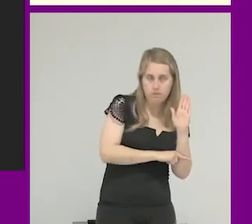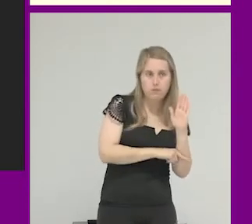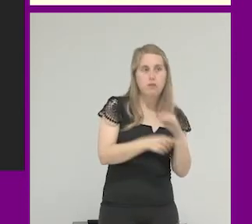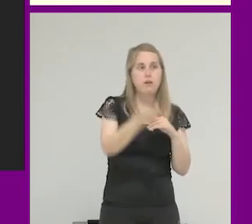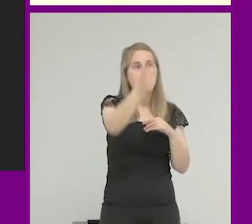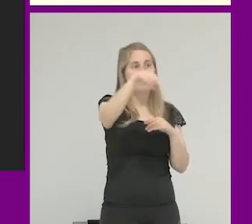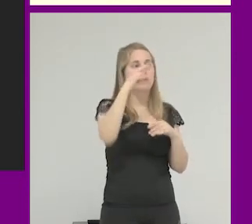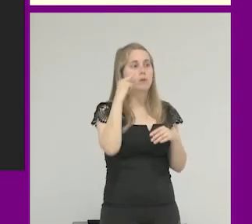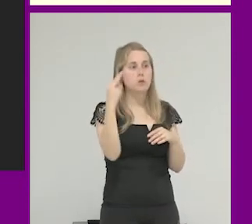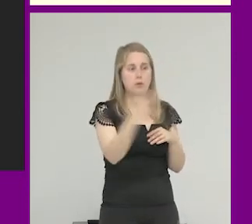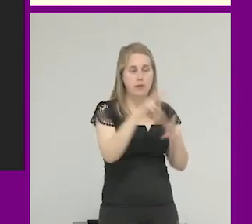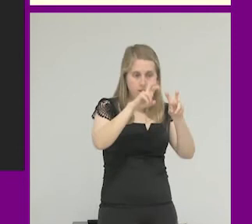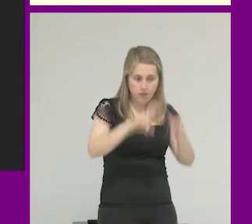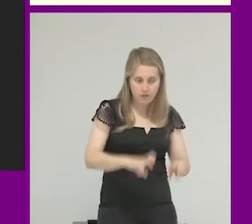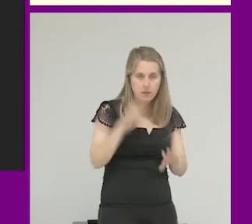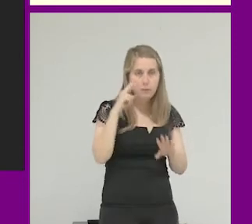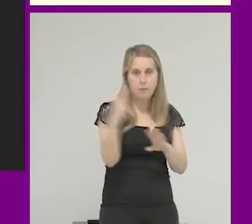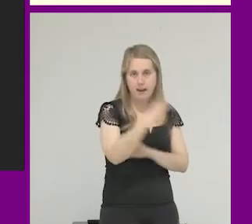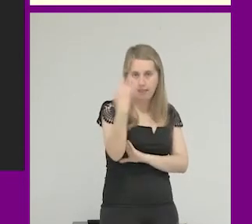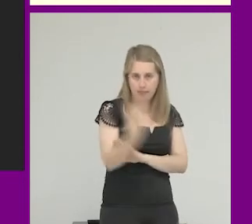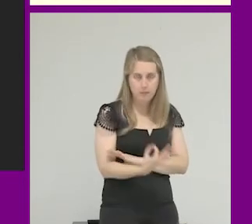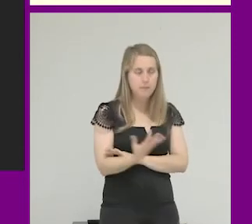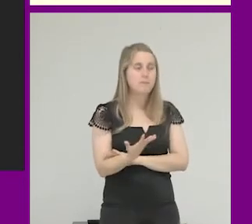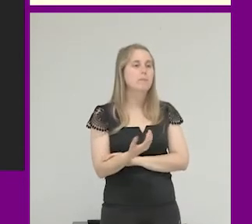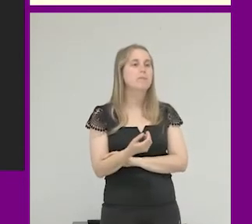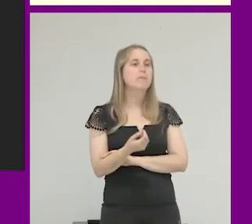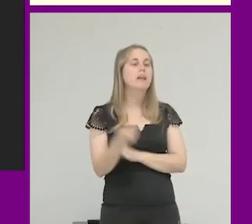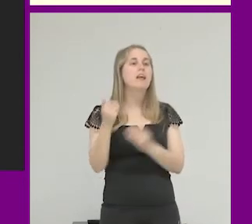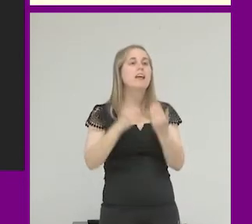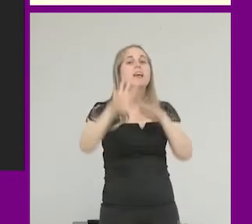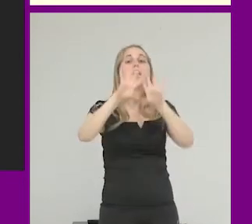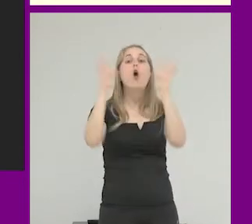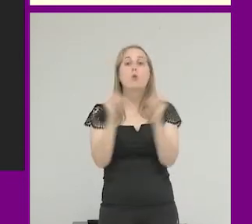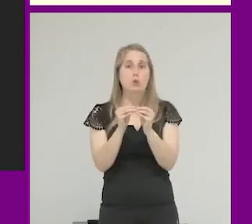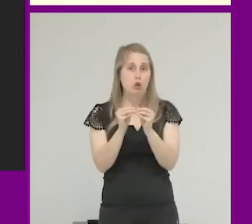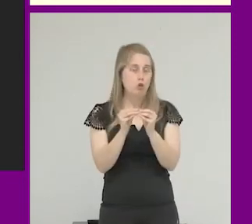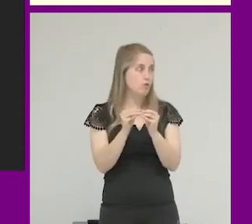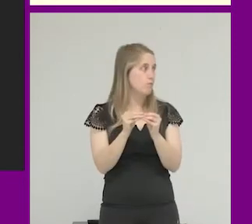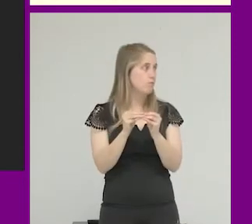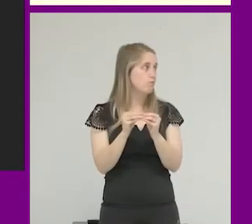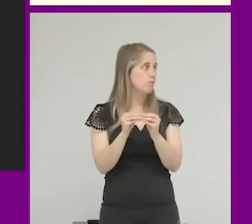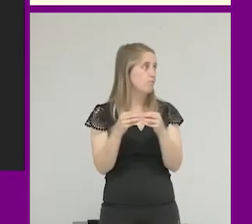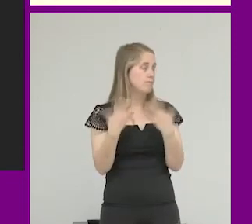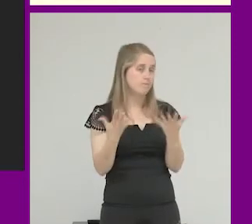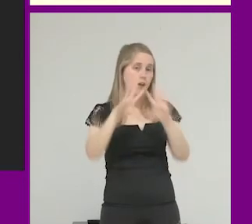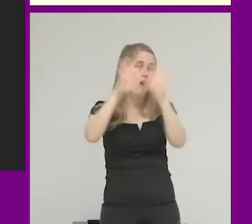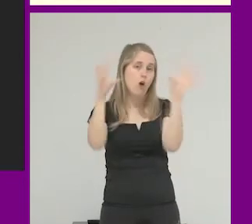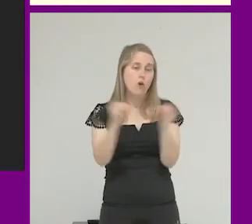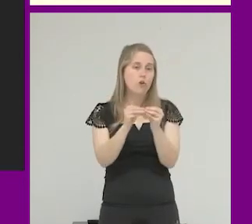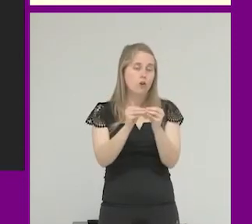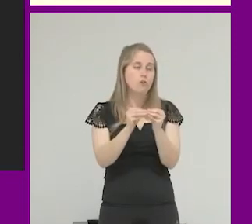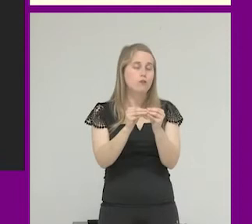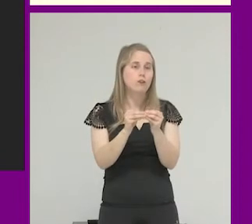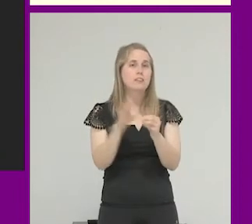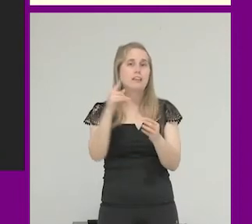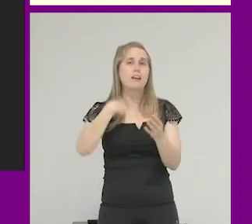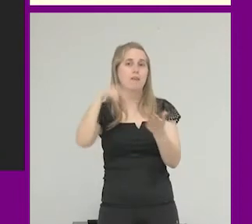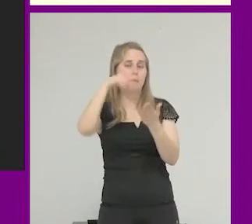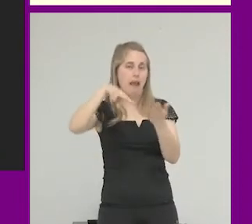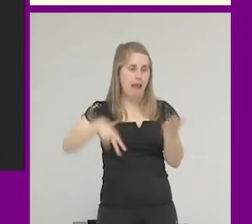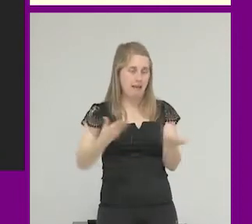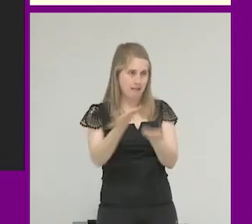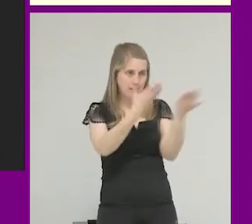duzu ikerketa. Eta ondorioak, ze... Ondorioak. Bai, bueno, irakurri beharko